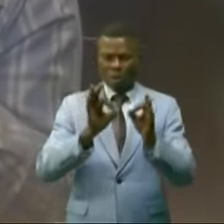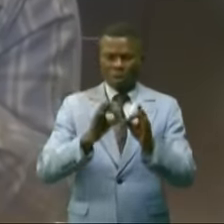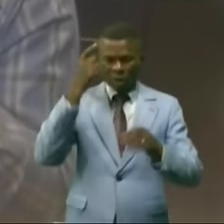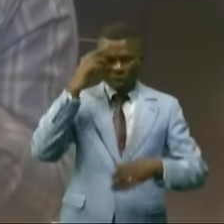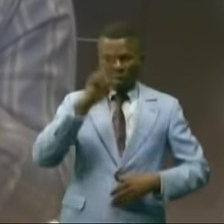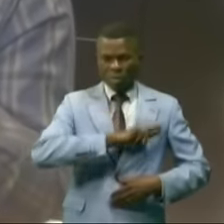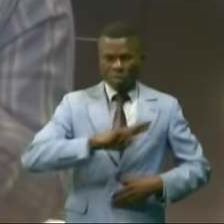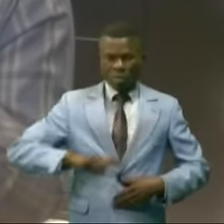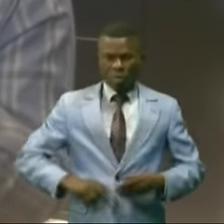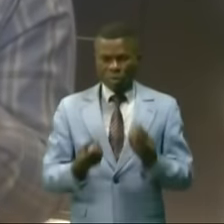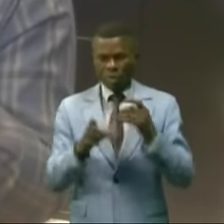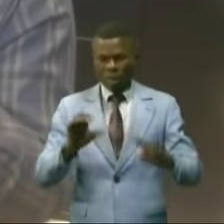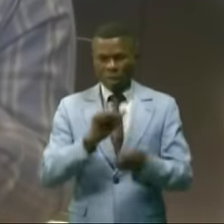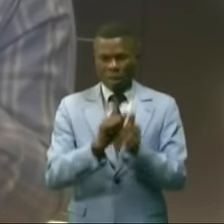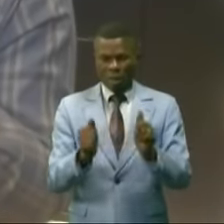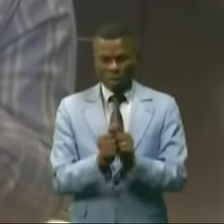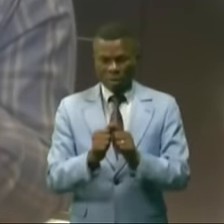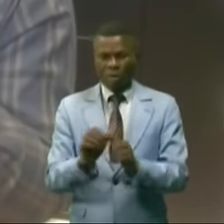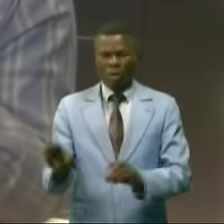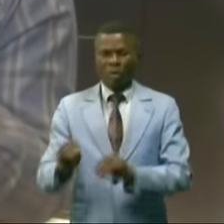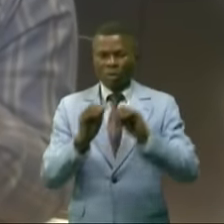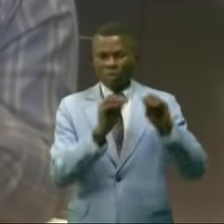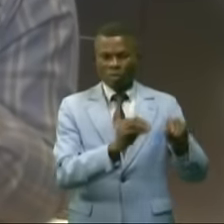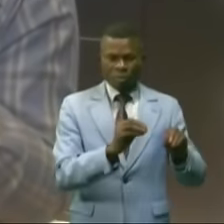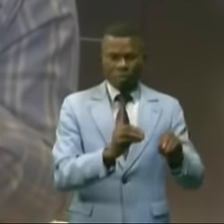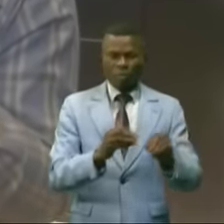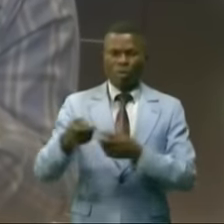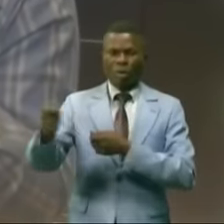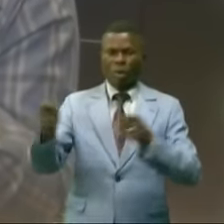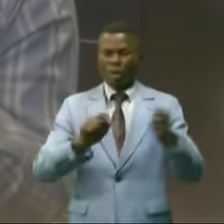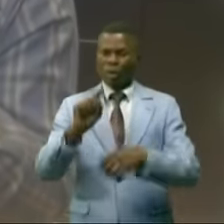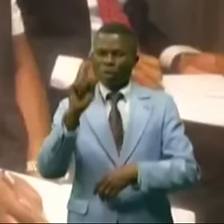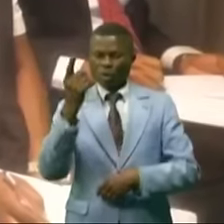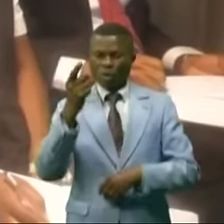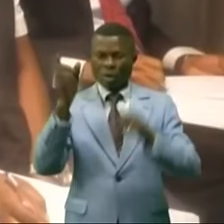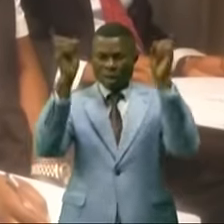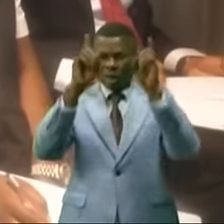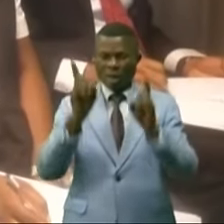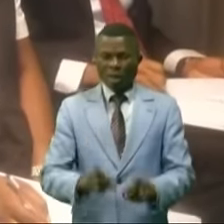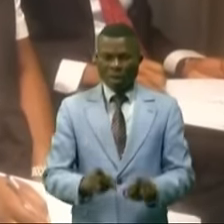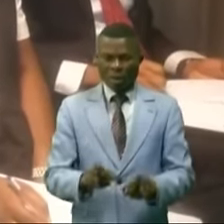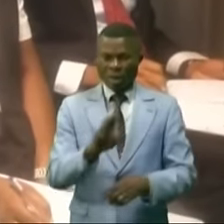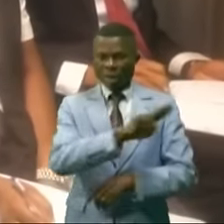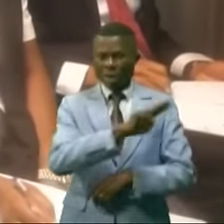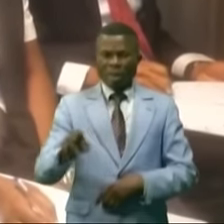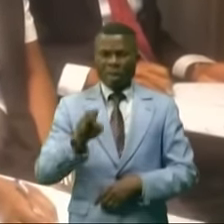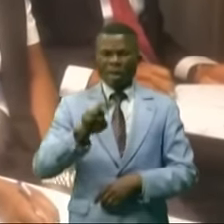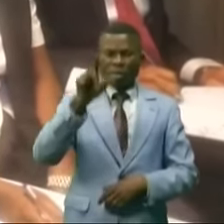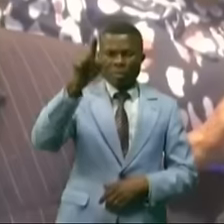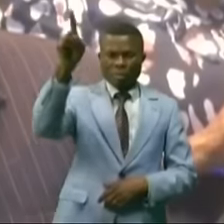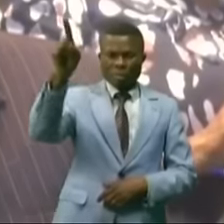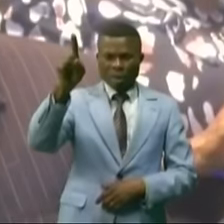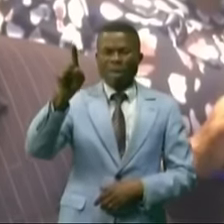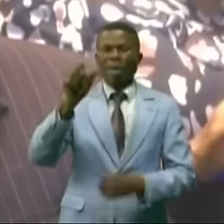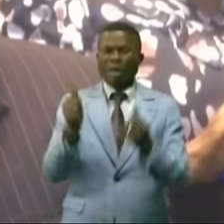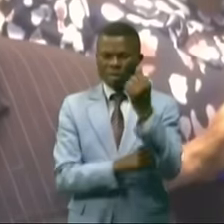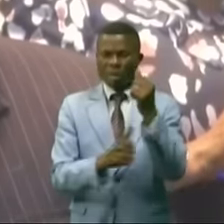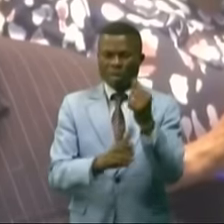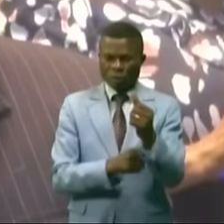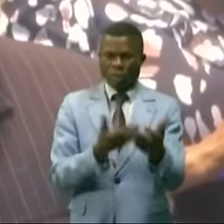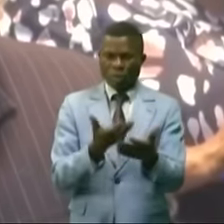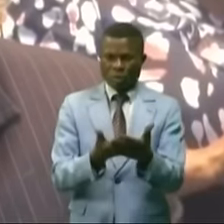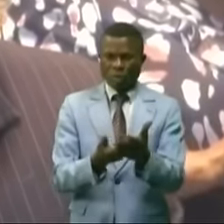RDC dans le processus de la mise en œuvre de ce marché unique africain qui aura plus de 2 milliards de consommateurs, a indiqué